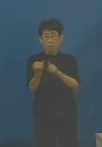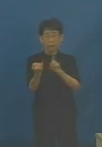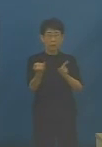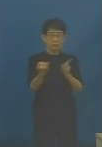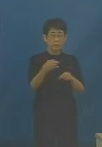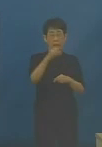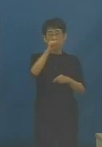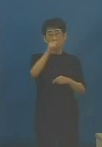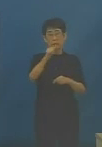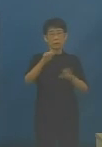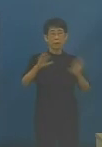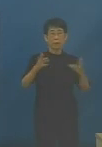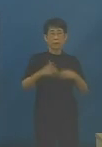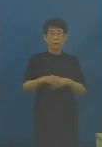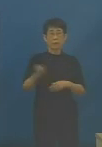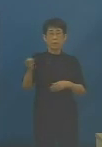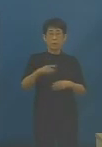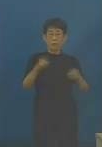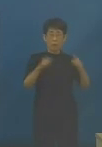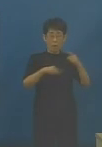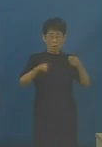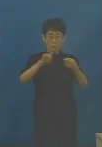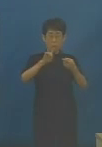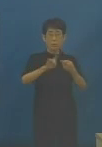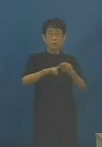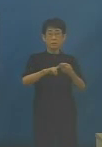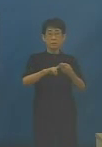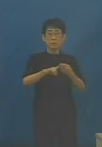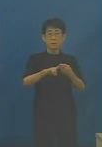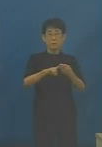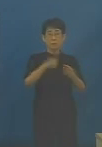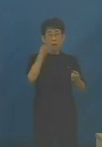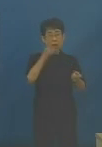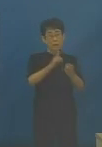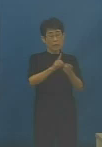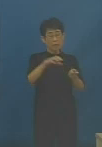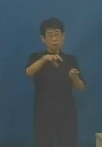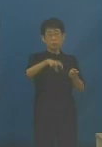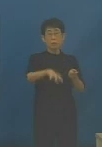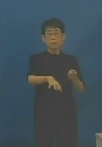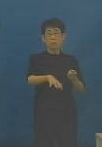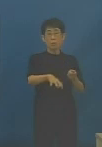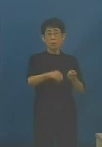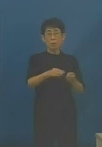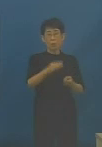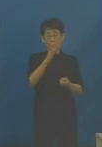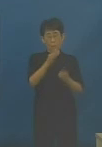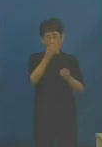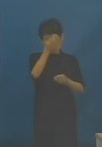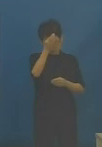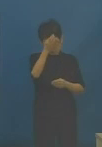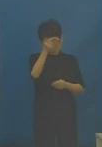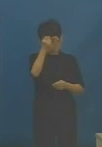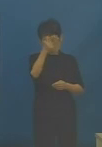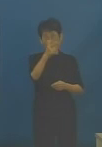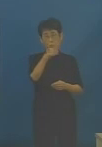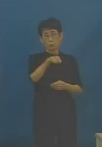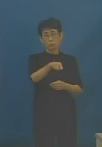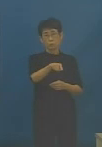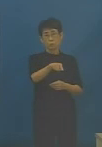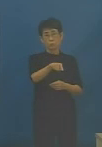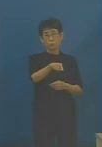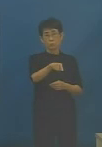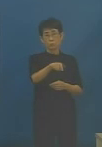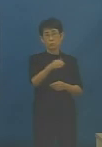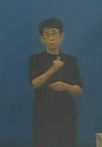が、公的な出会いの機会を望む方もあの、3分の2ぐらい、いらっしゃいます。やはりあのそうした方に需要があ